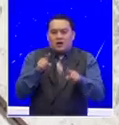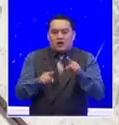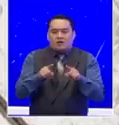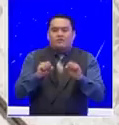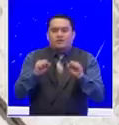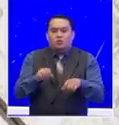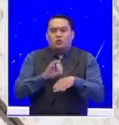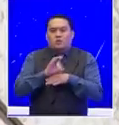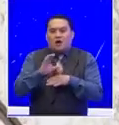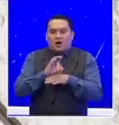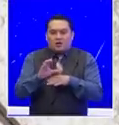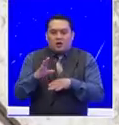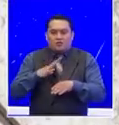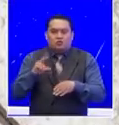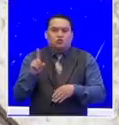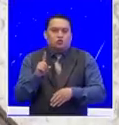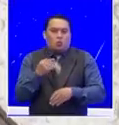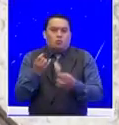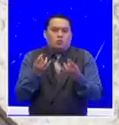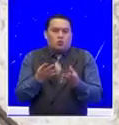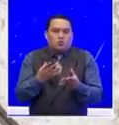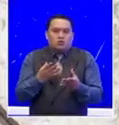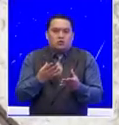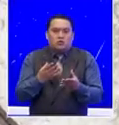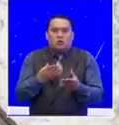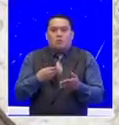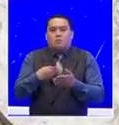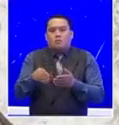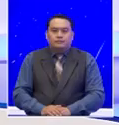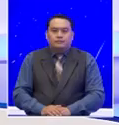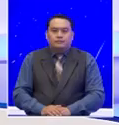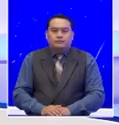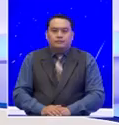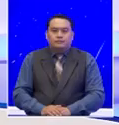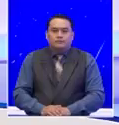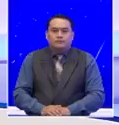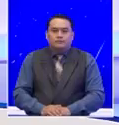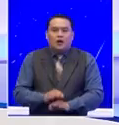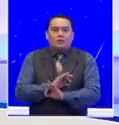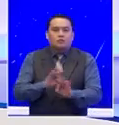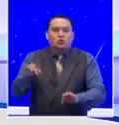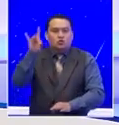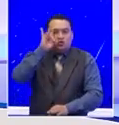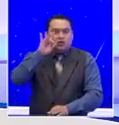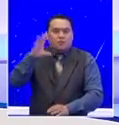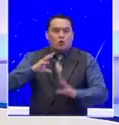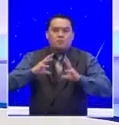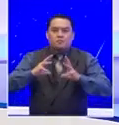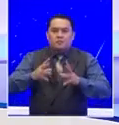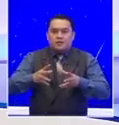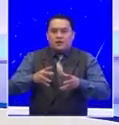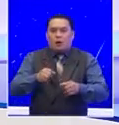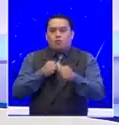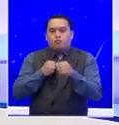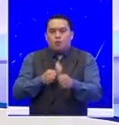реальными поставками, сталкиваются с тем, что им просто негде разместить покупку. Абсолютный чемпион мира по боксу украинец